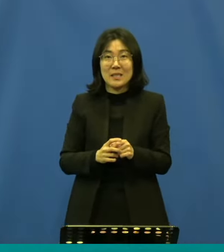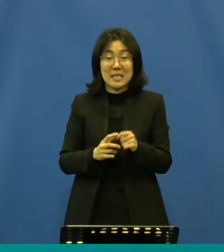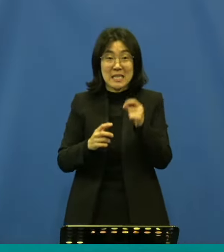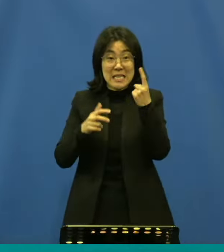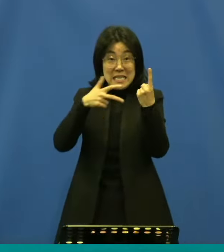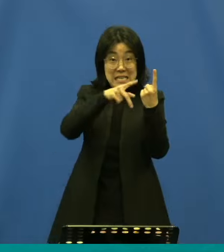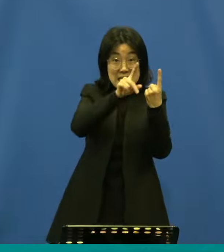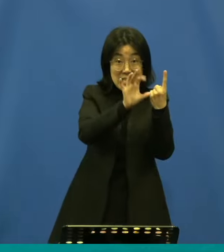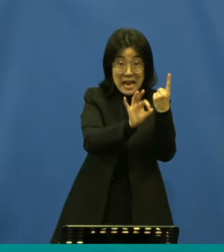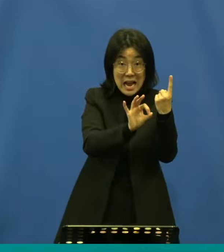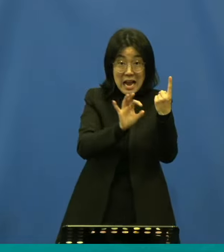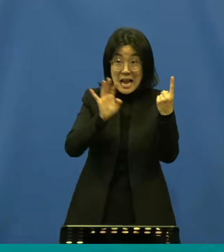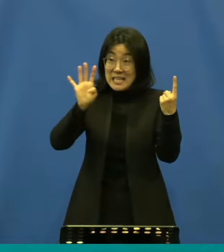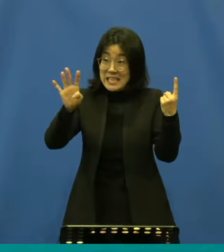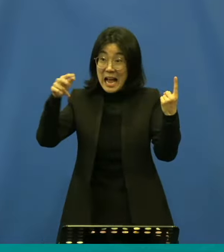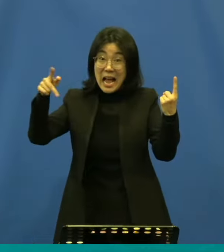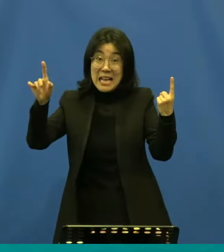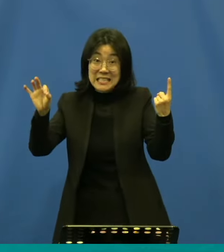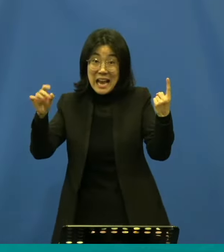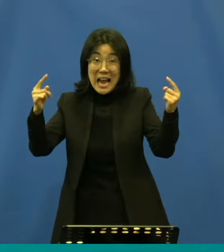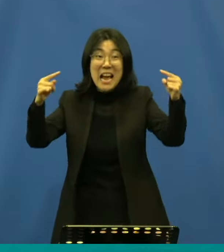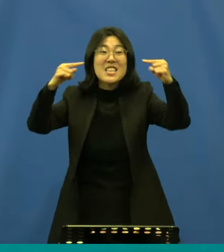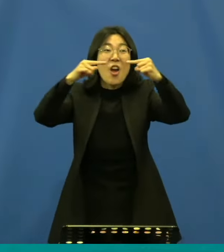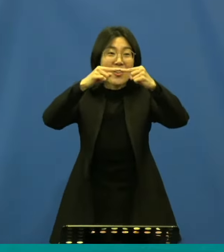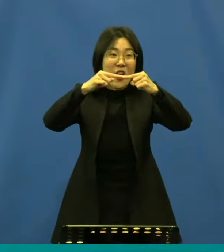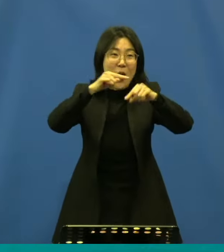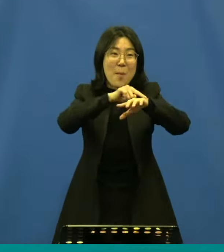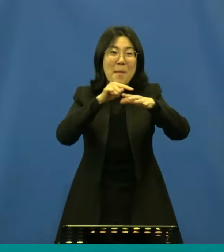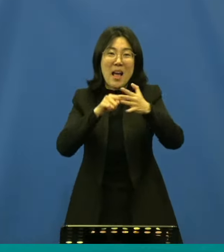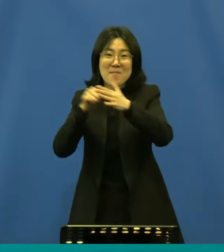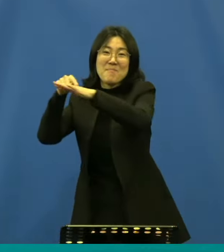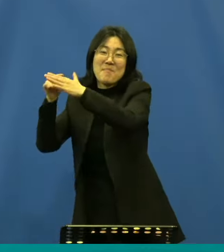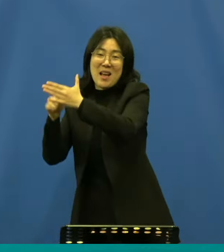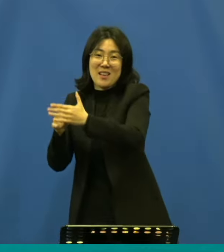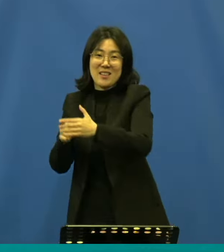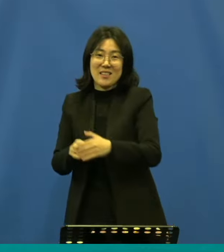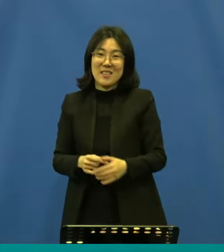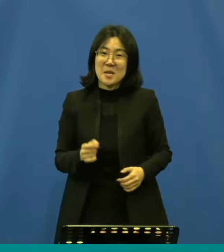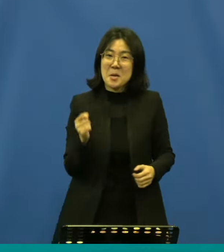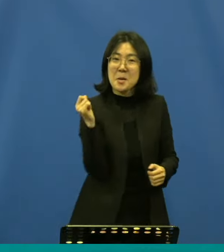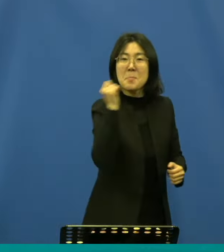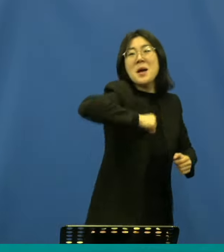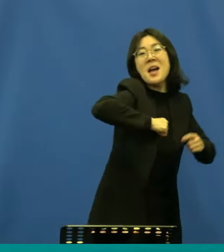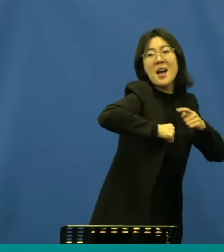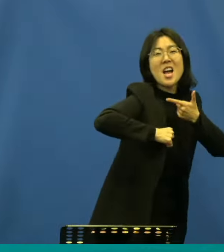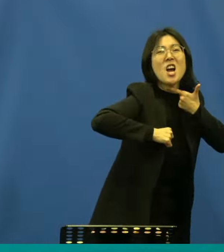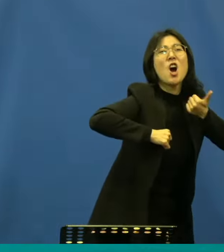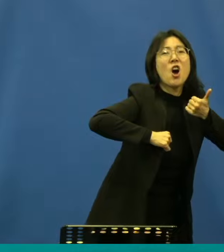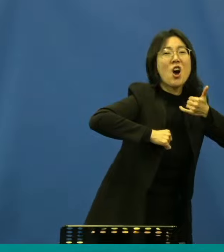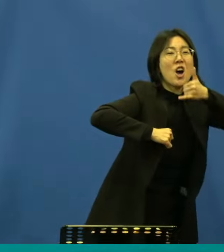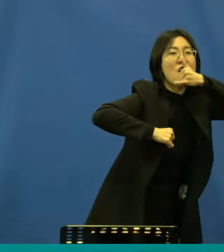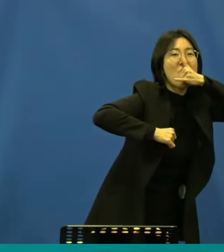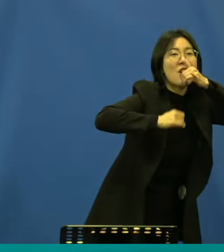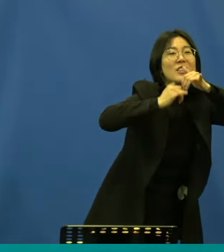일찍이 니느웨로 가지 않고 다시스로 가는 배를 탔던 그 사람, 그때의 그 사람.